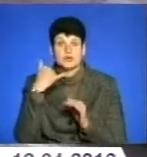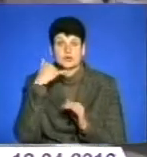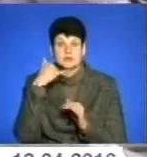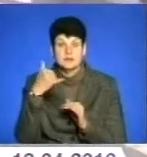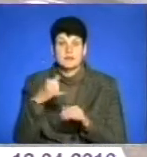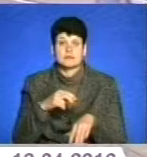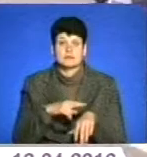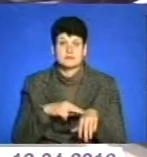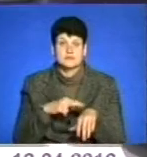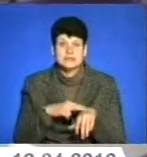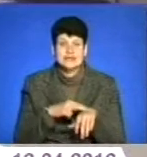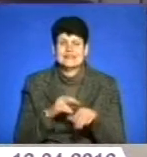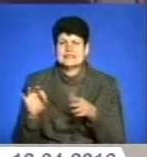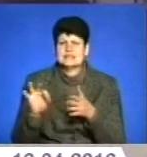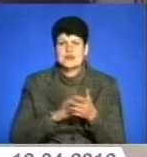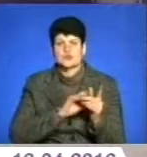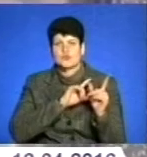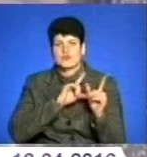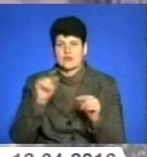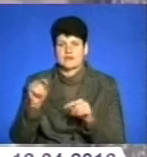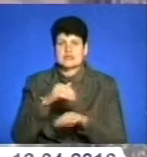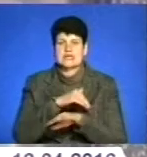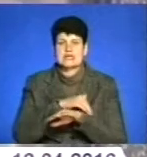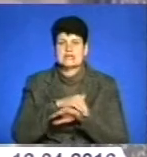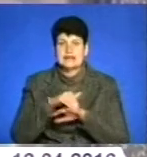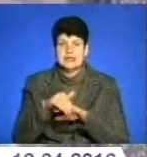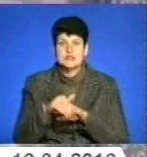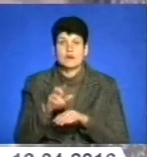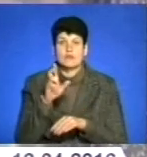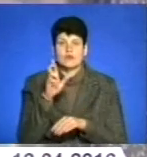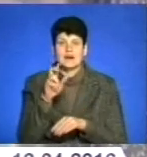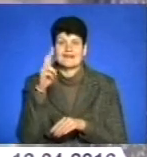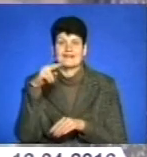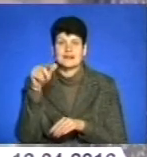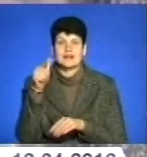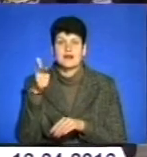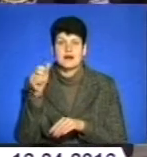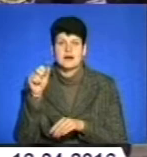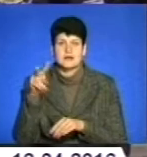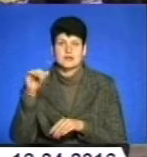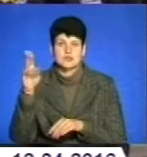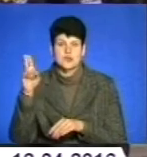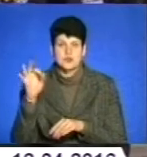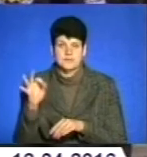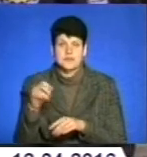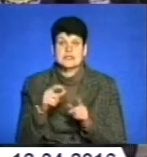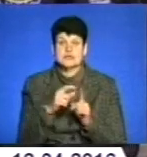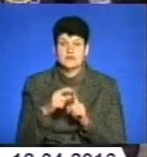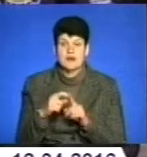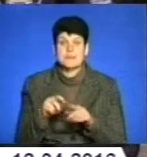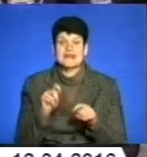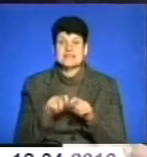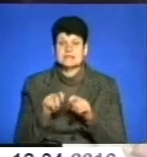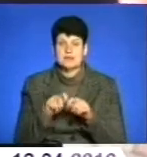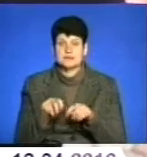патрульних поліцейських, який одразу виїхав за вказаною адресою, а саме на бульвар Данила Галицького. За словами інспектора патрульної